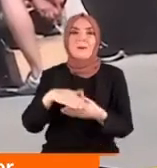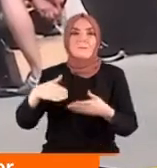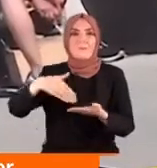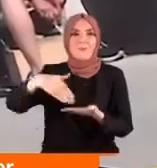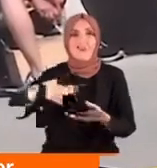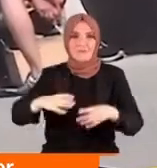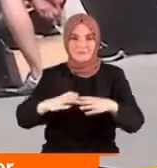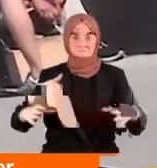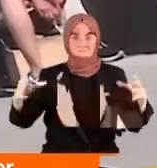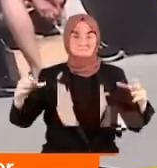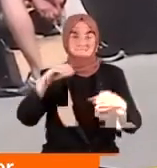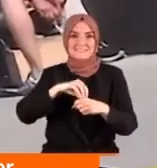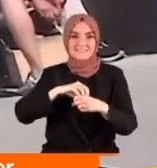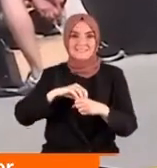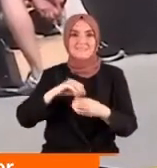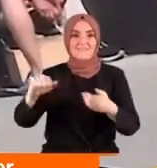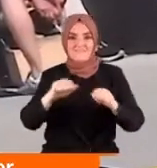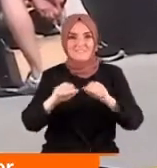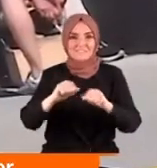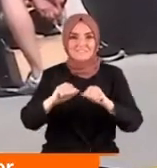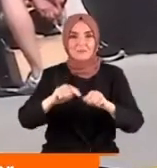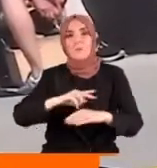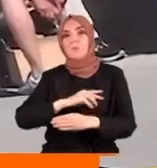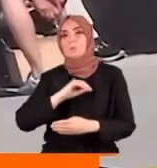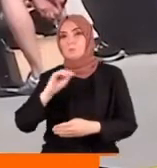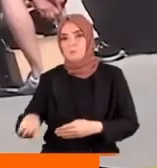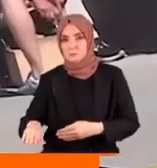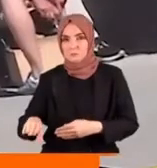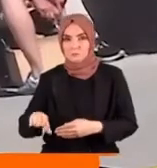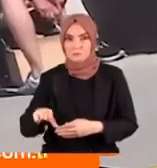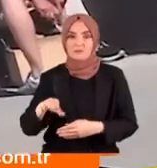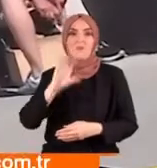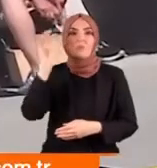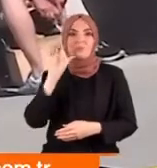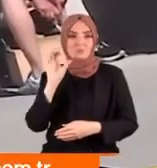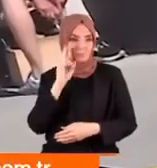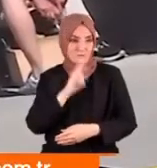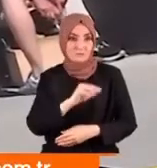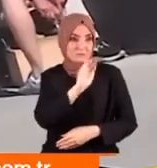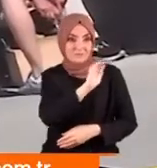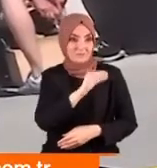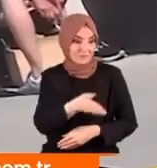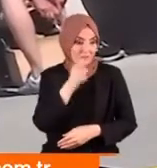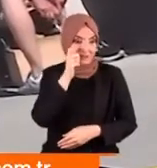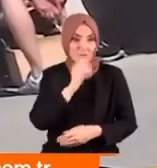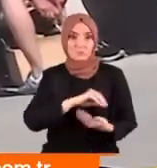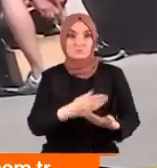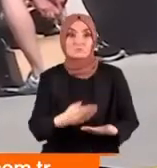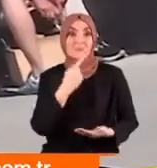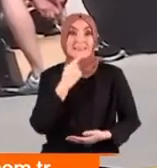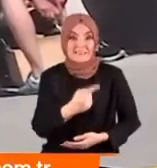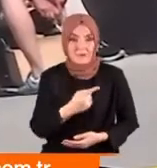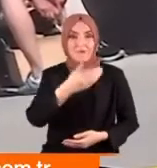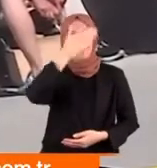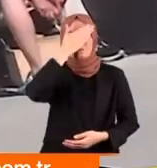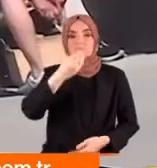turist yanlarından geçerken oluyor. Fırçanın düştüğünü gören turist boyacıyı uyardığı anda da tuzağa düşmüş oluyor. Bakın o